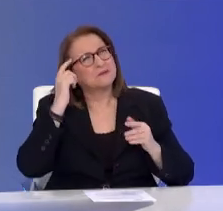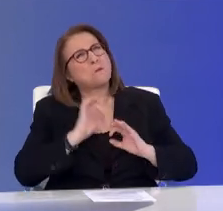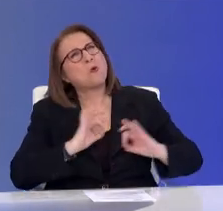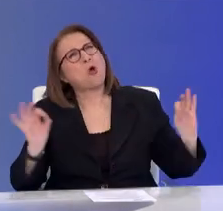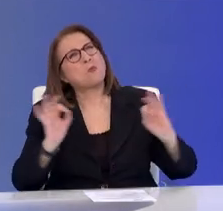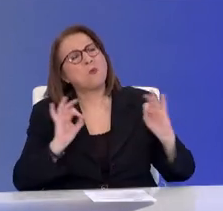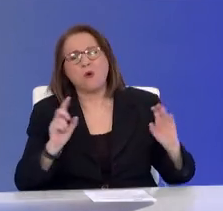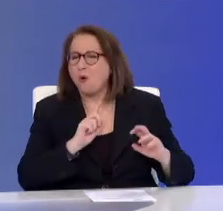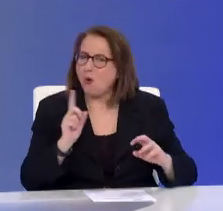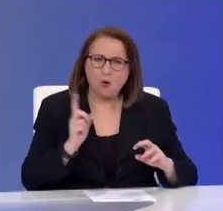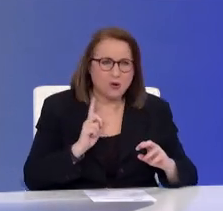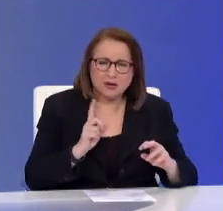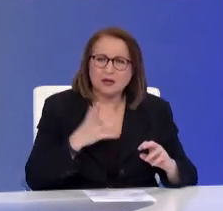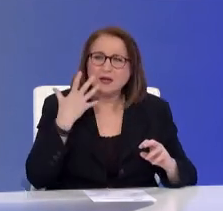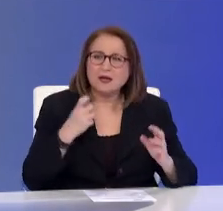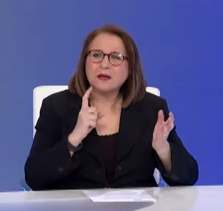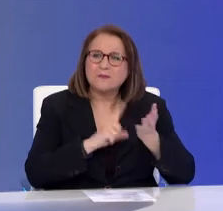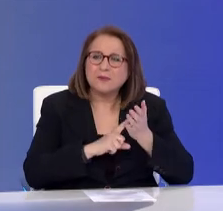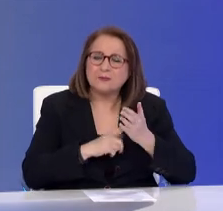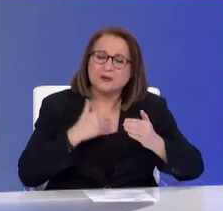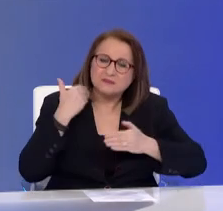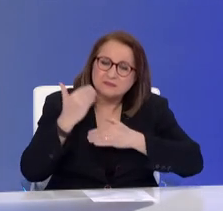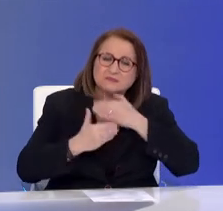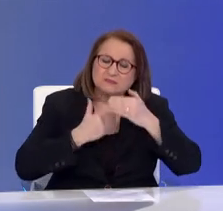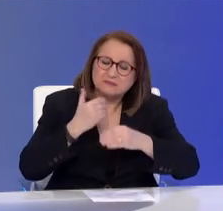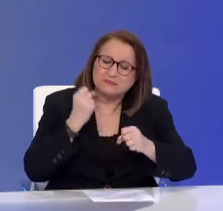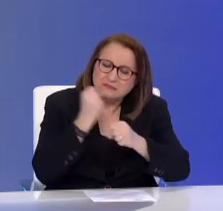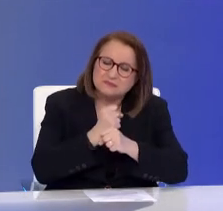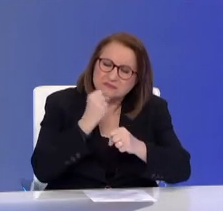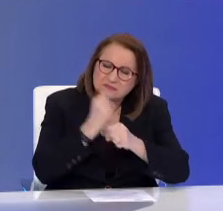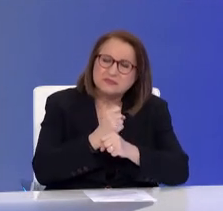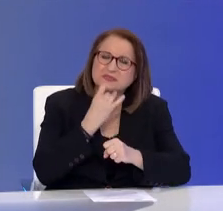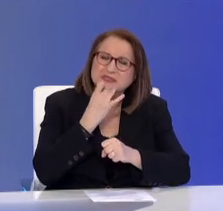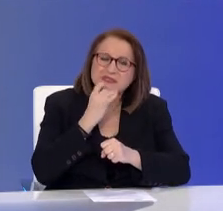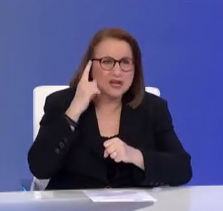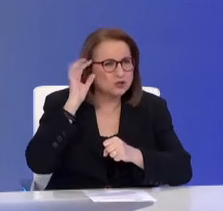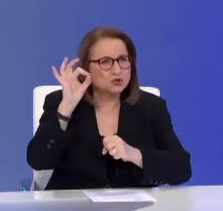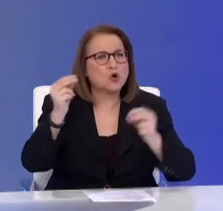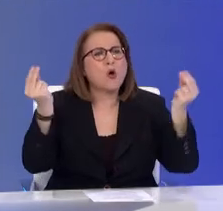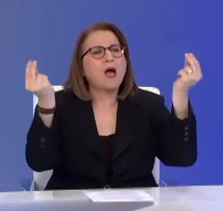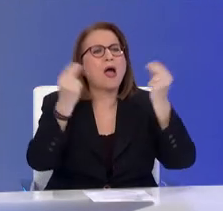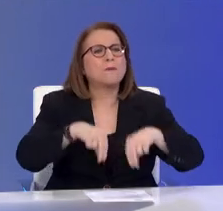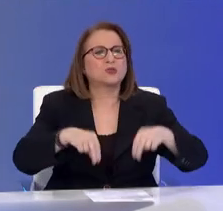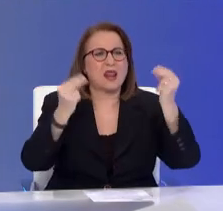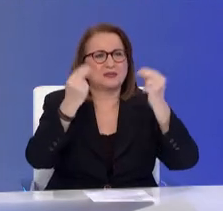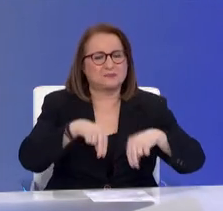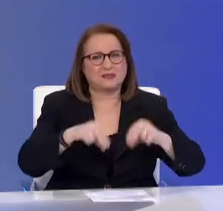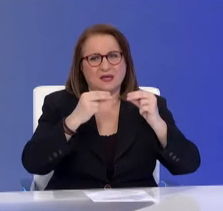ασχολούμαστε για να φέρουμε αποτελέσματα, όχι μόνο στο εγγύς μέλλον, αλλά και